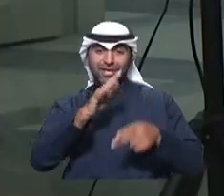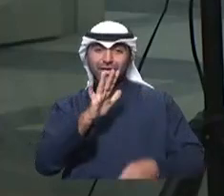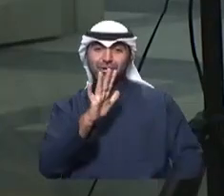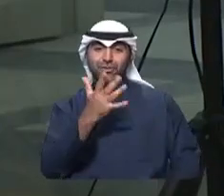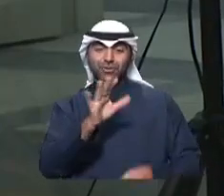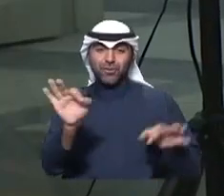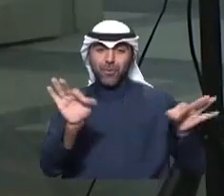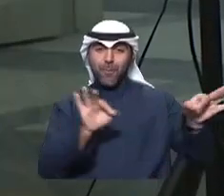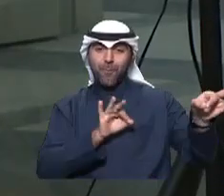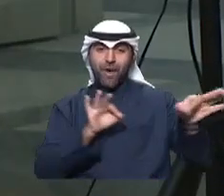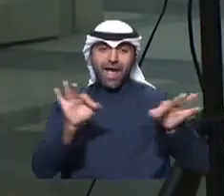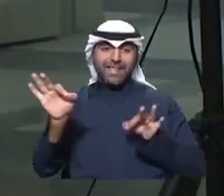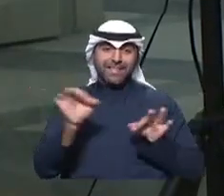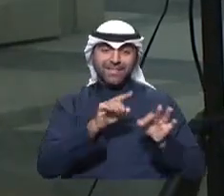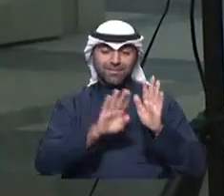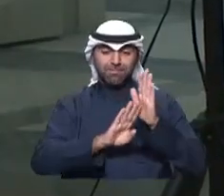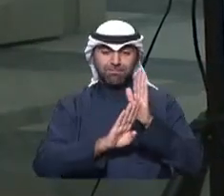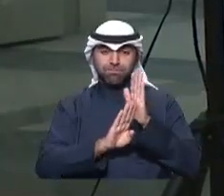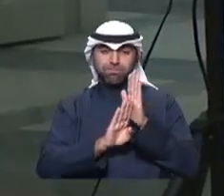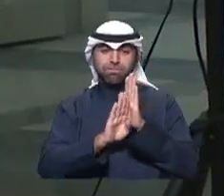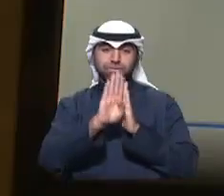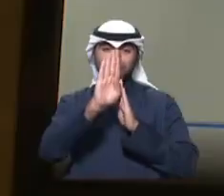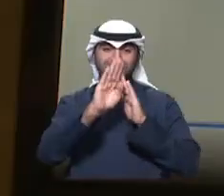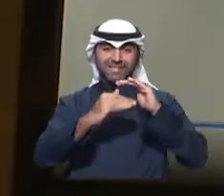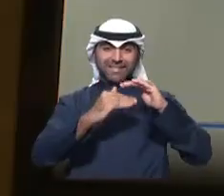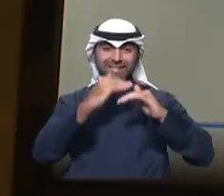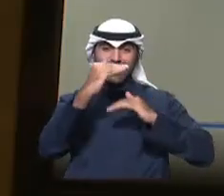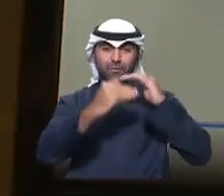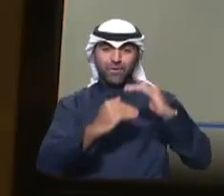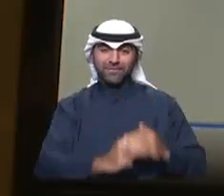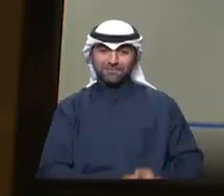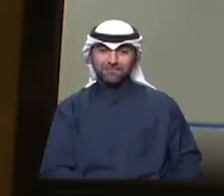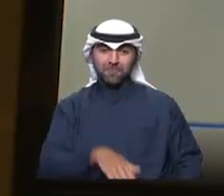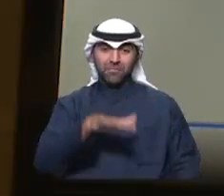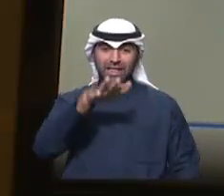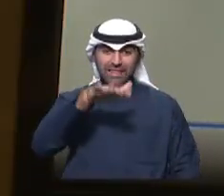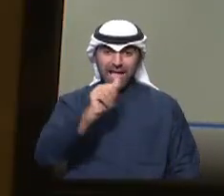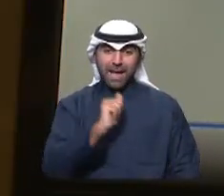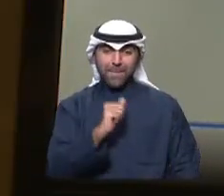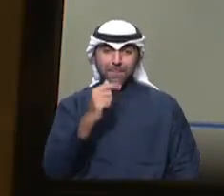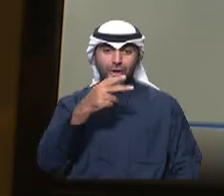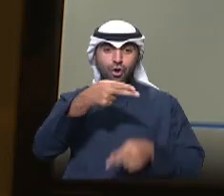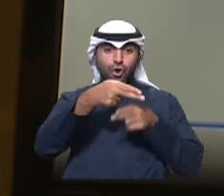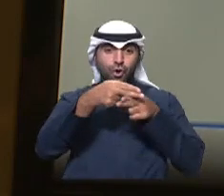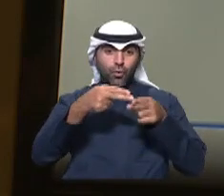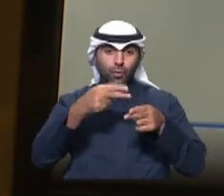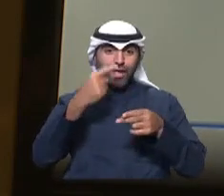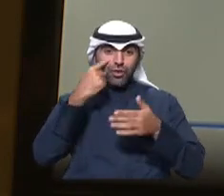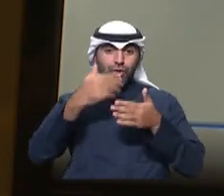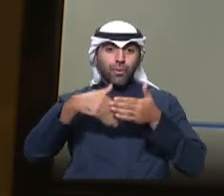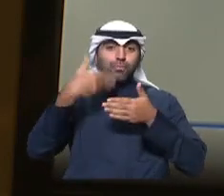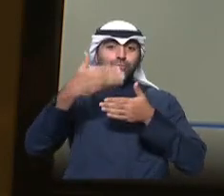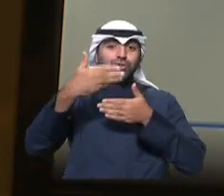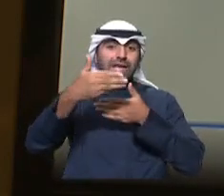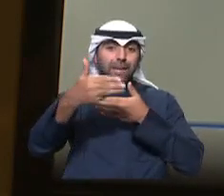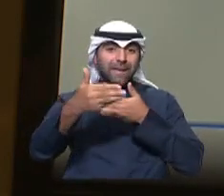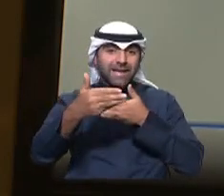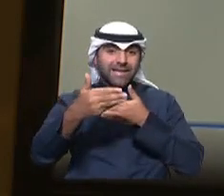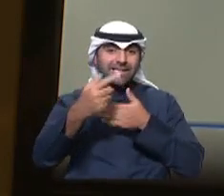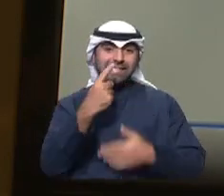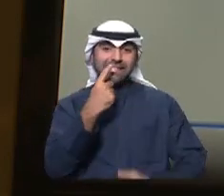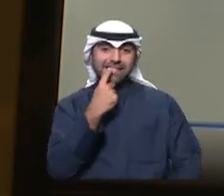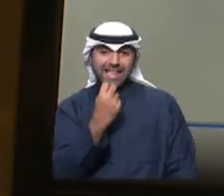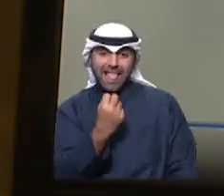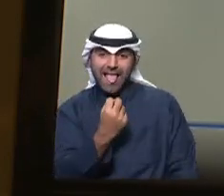ميكانيكية، قررنا نصمم جهاز ميكانيكي يستخدم لفصل النفايات الجافة والرطبة، يتم استخدامه في المجمعات التجارية. مثل ما تشوفون